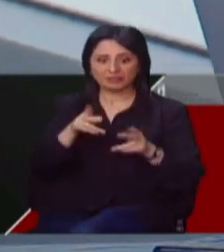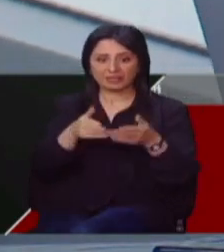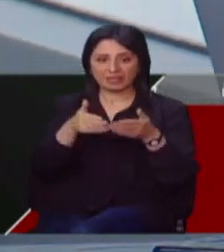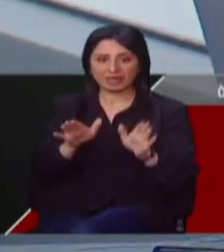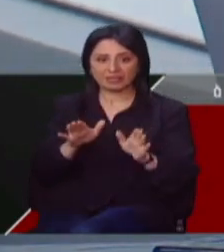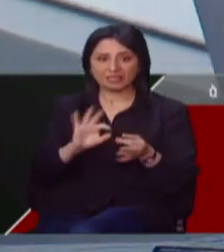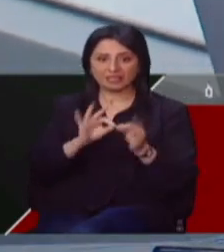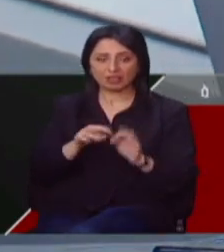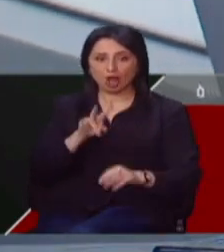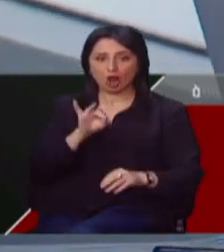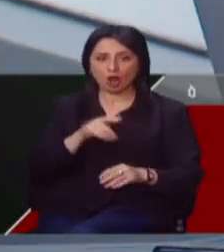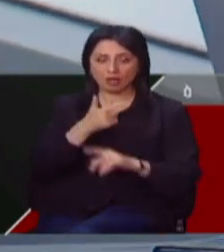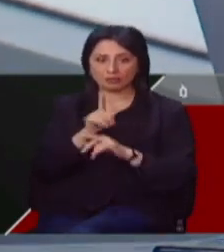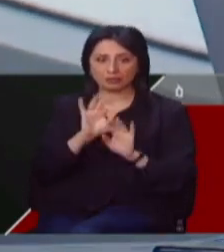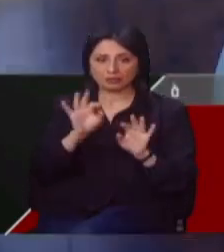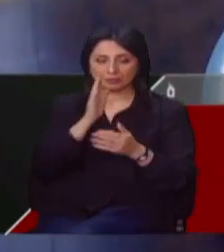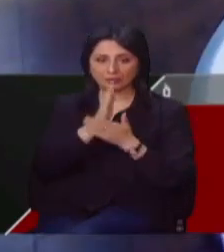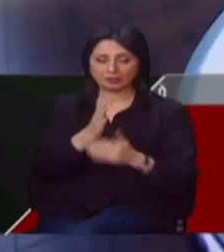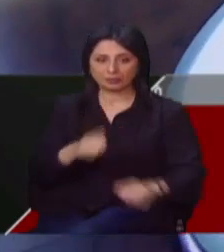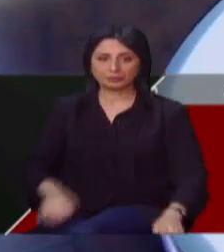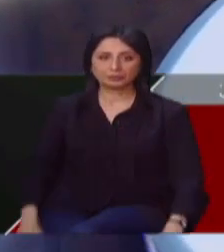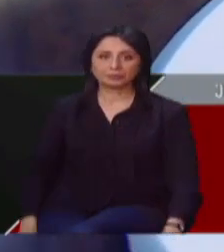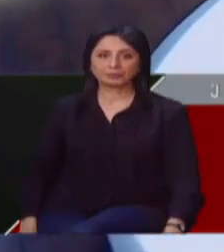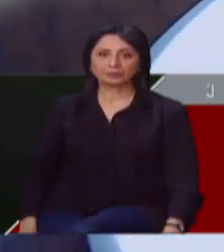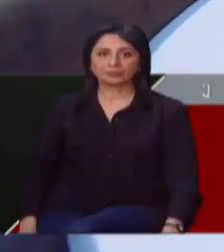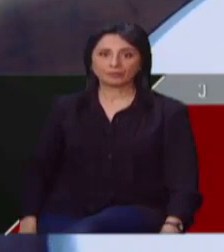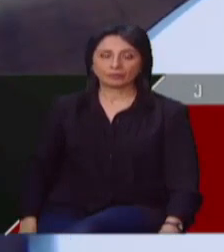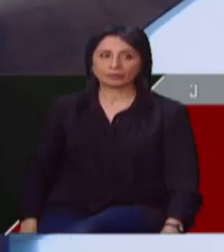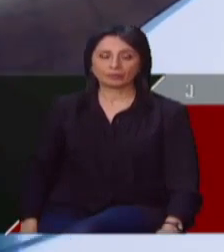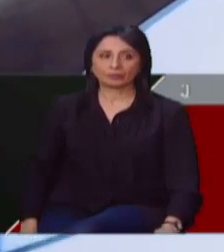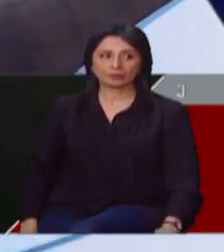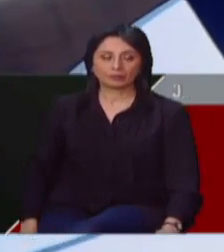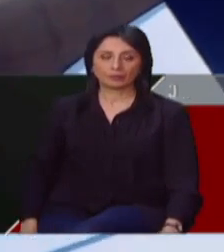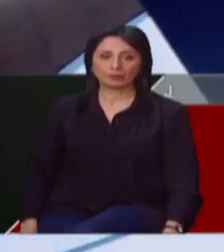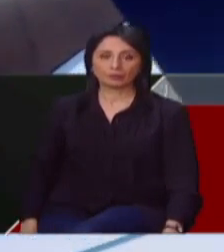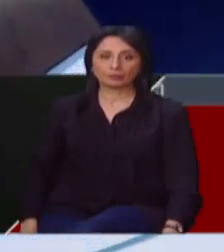გახსნა. დეტალებს რუსლან ლოლაძე ქვეტყვისის პირდაპირ ეთერში გვერდება. რუსლან, გისმენთ.